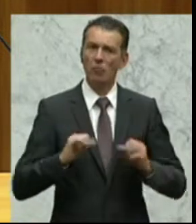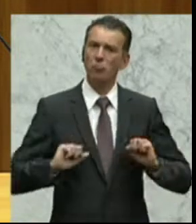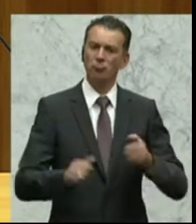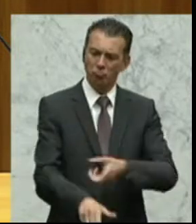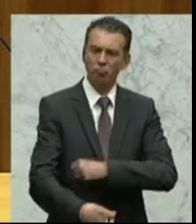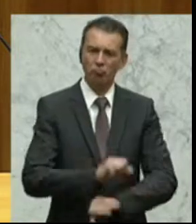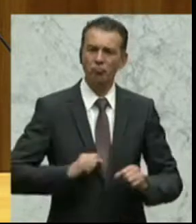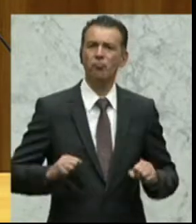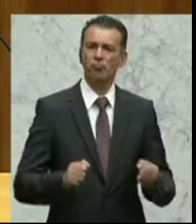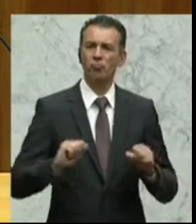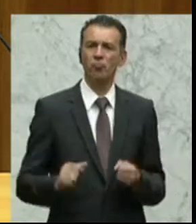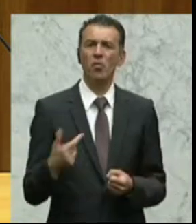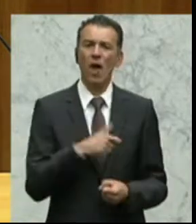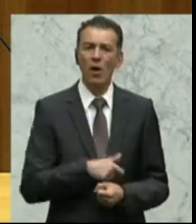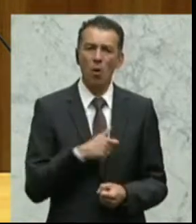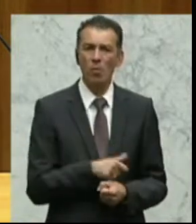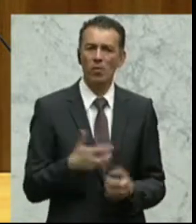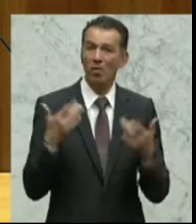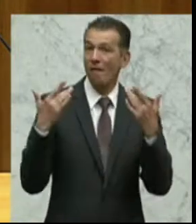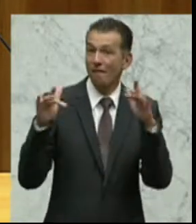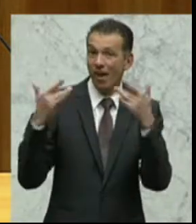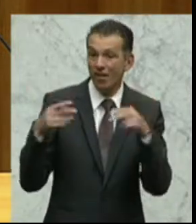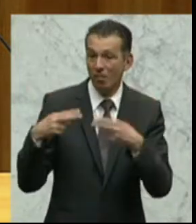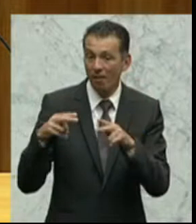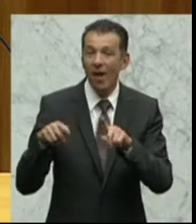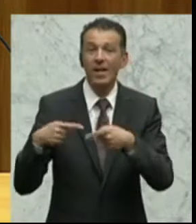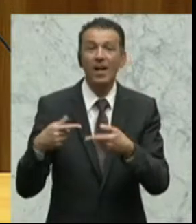wenn man nicht mehr weiter weiß, gründet man einen Arbeitskreis, eine